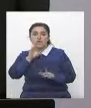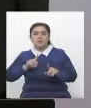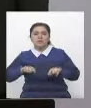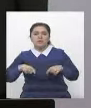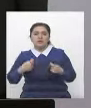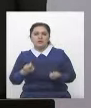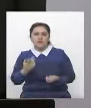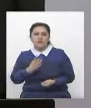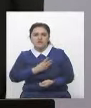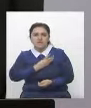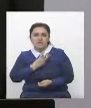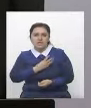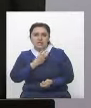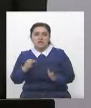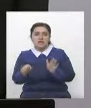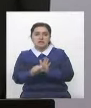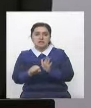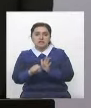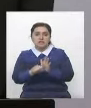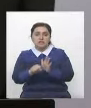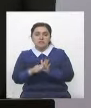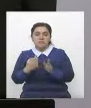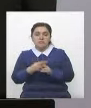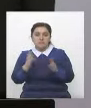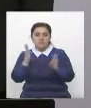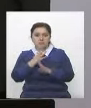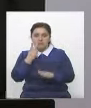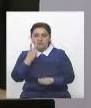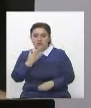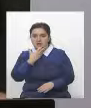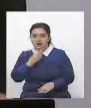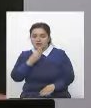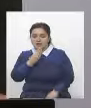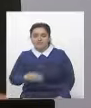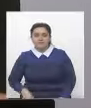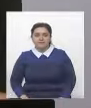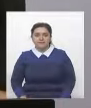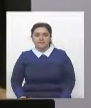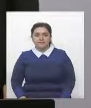утра, передает восхищение зимним пейзажем.